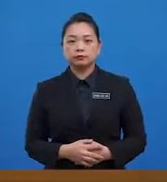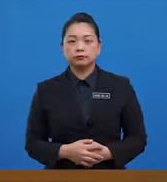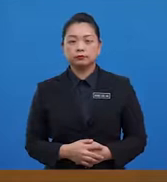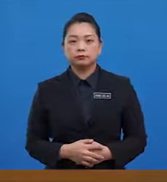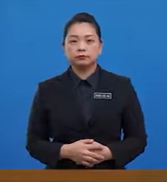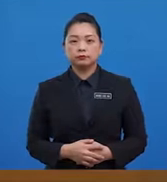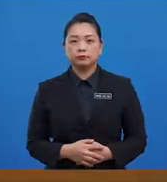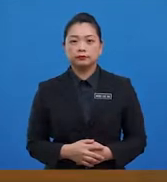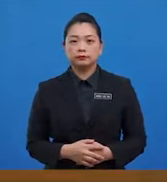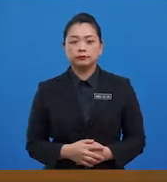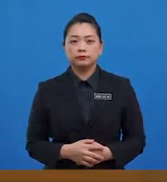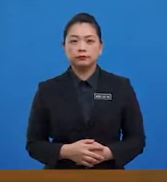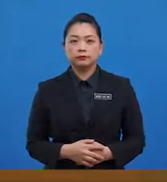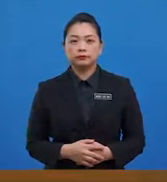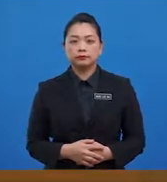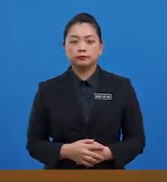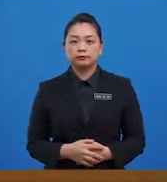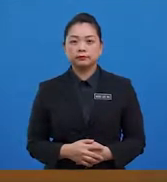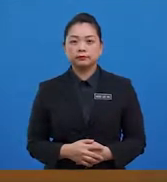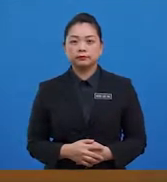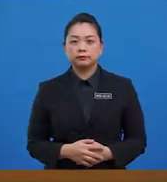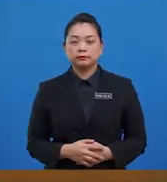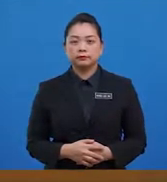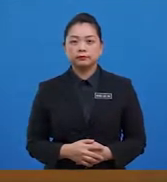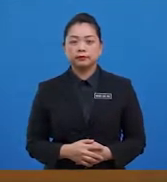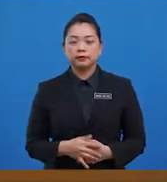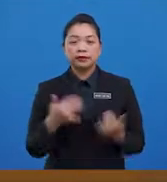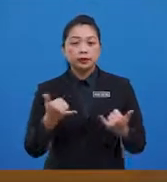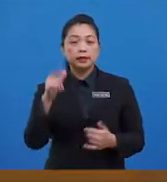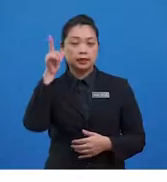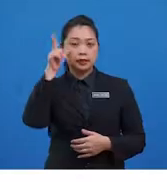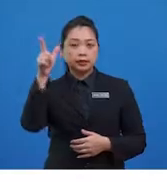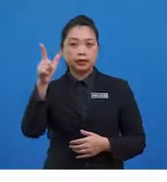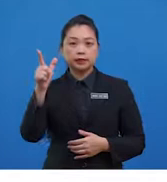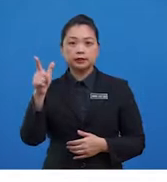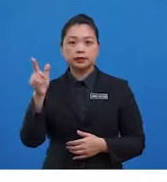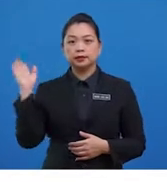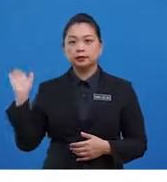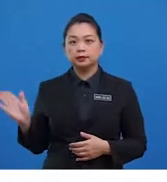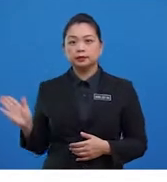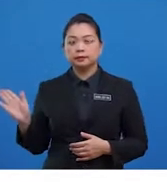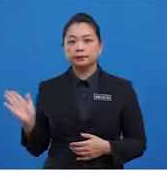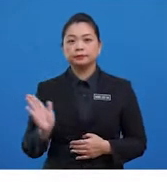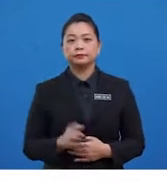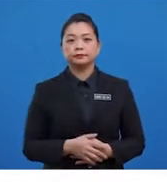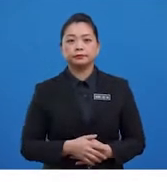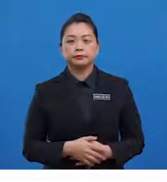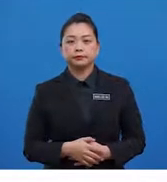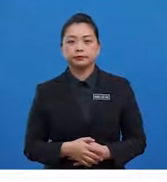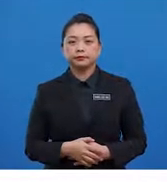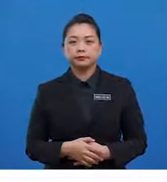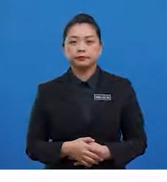Baiklah murid-murid, sekarang mari kita lihat tentang pending diraja.